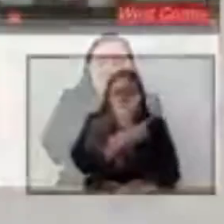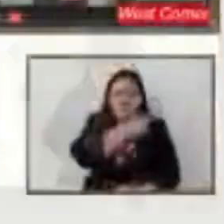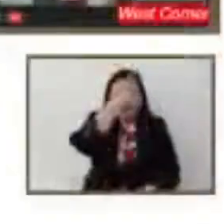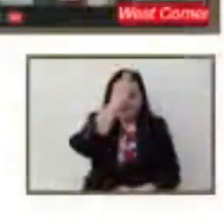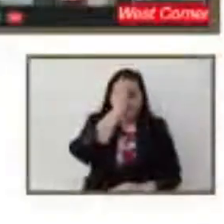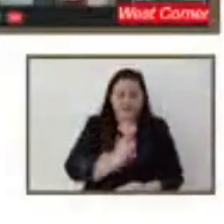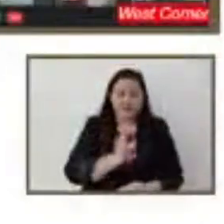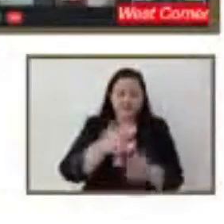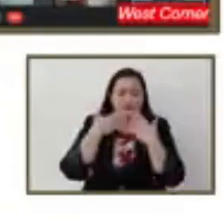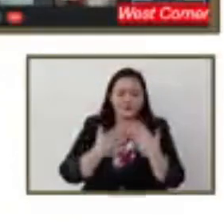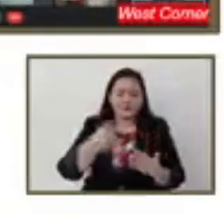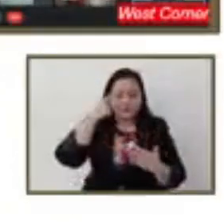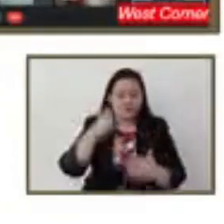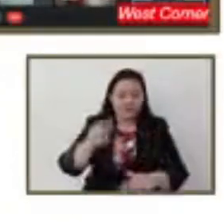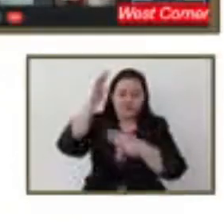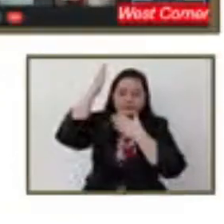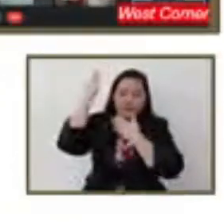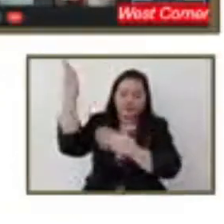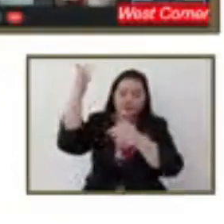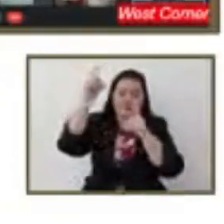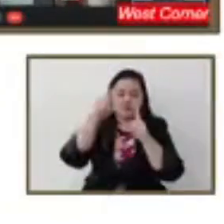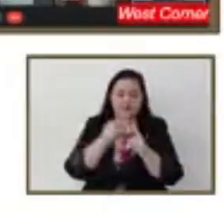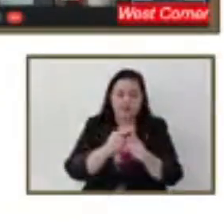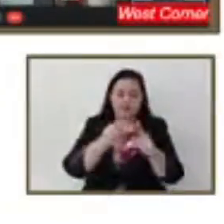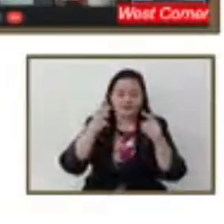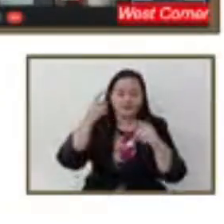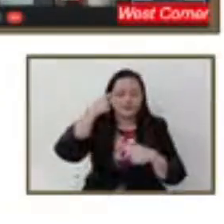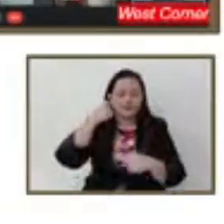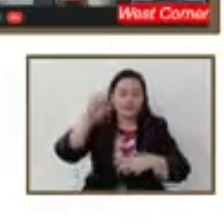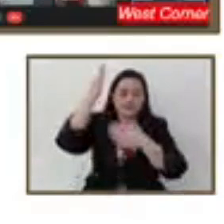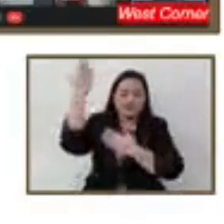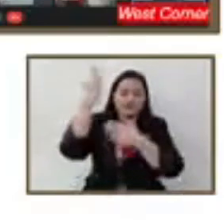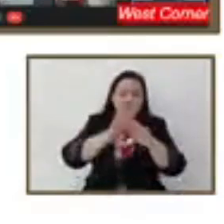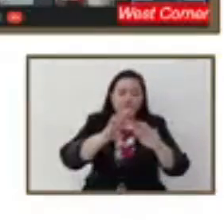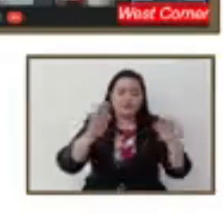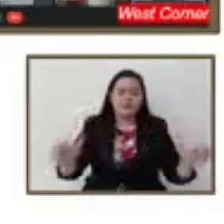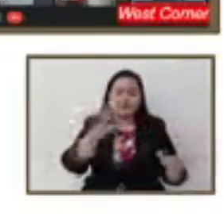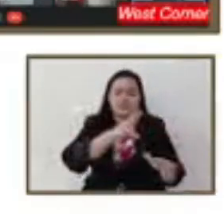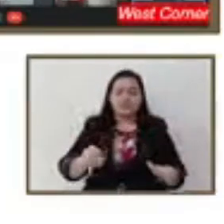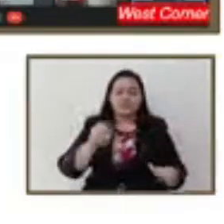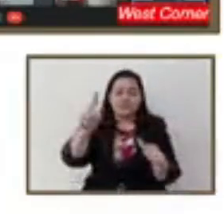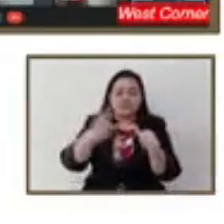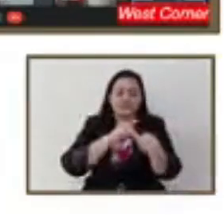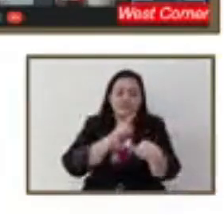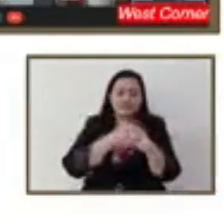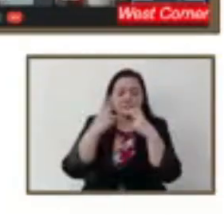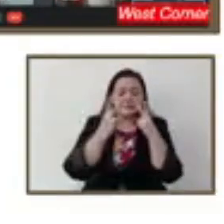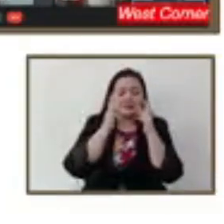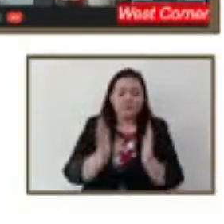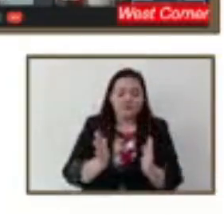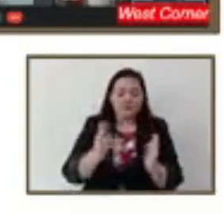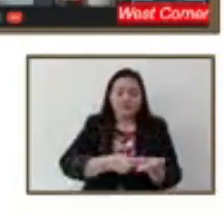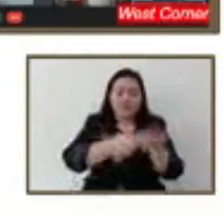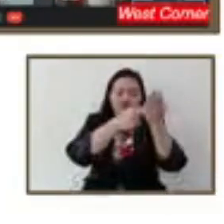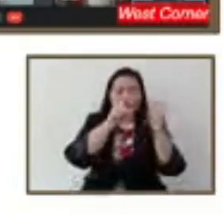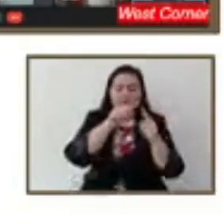salamat po sa inyong salita. Salamat sa inyong mga anak, maging sa mga first-time visitors po namin. Tulungan niyo po sila maunawaan ang ibig sabihin